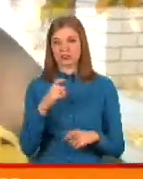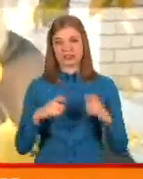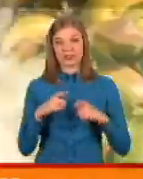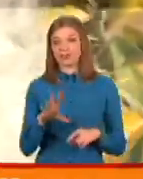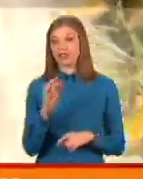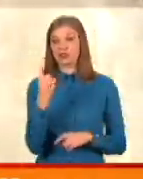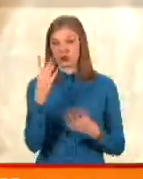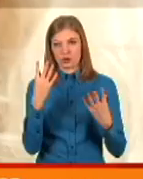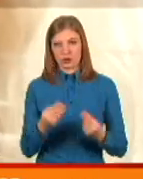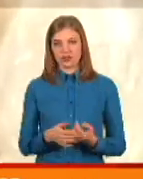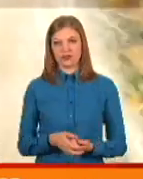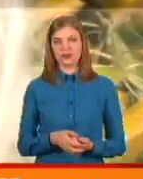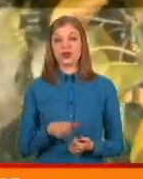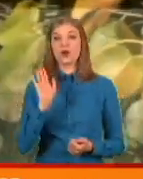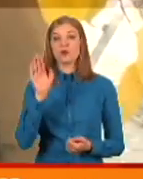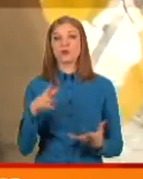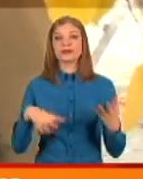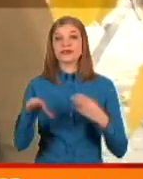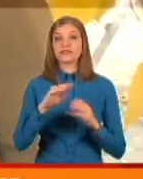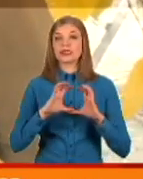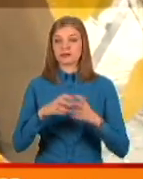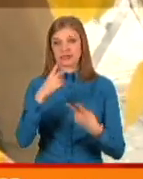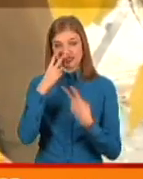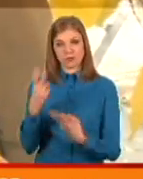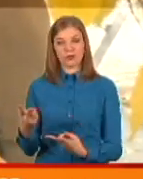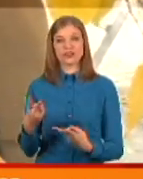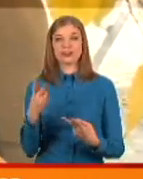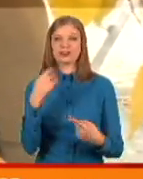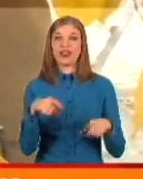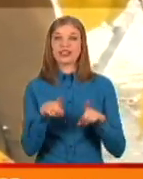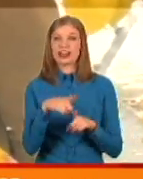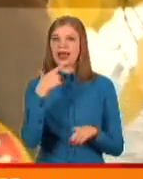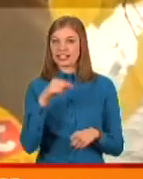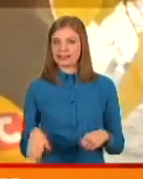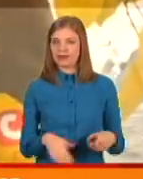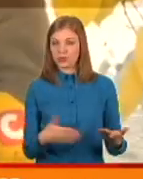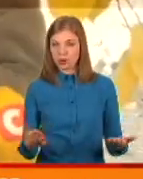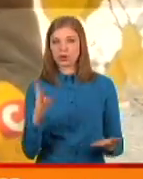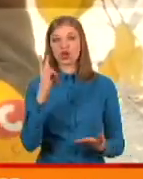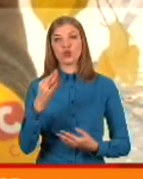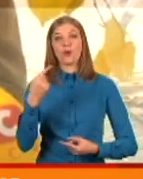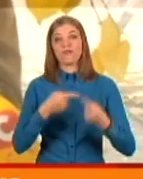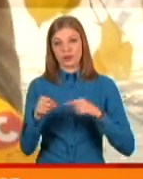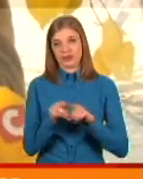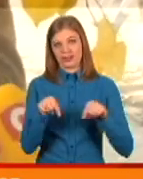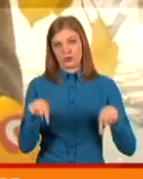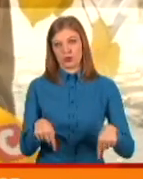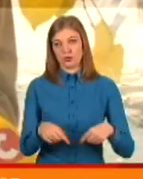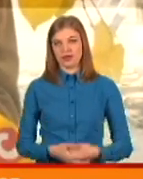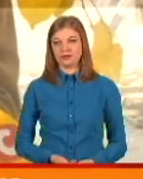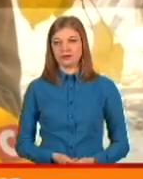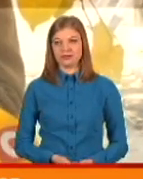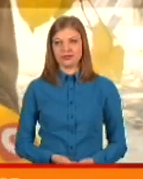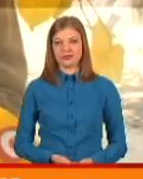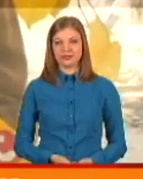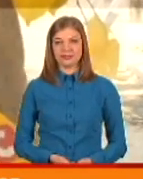ревнував жодного дня. Пусть весь мир смотрить на ці красиві ноги, але вернеться вона все одно сюди.